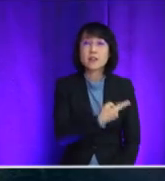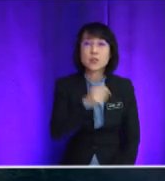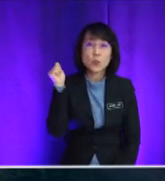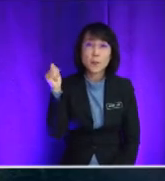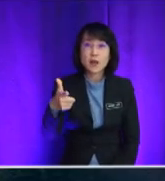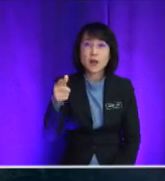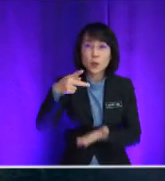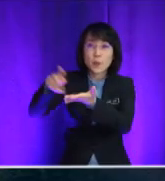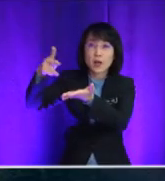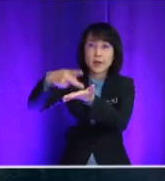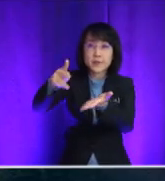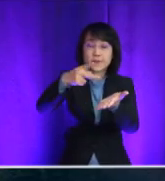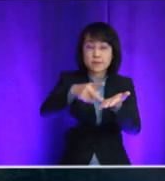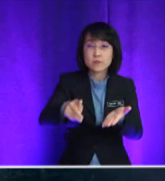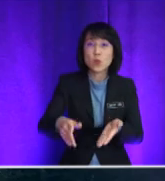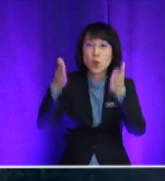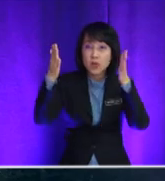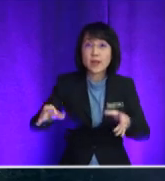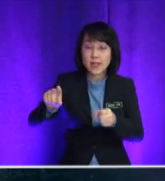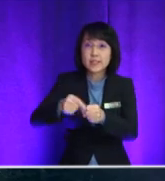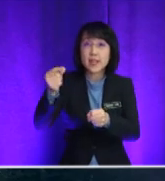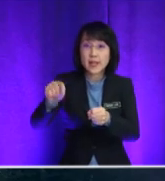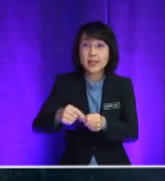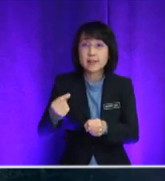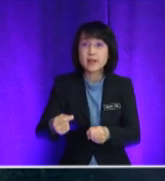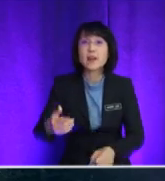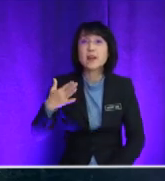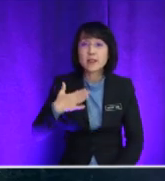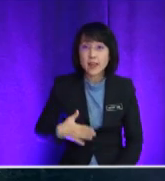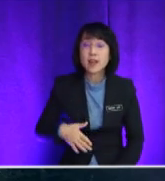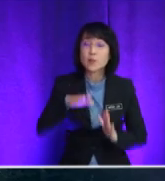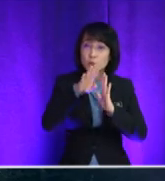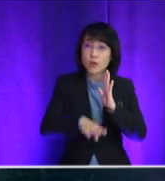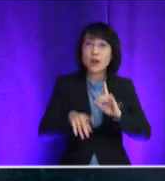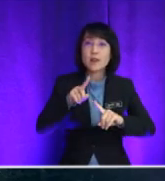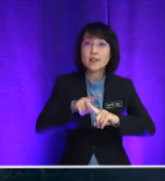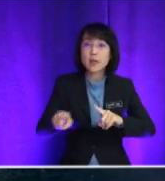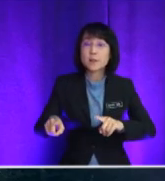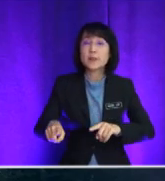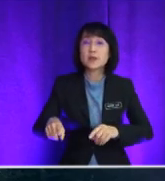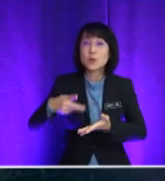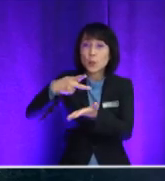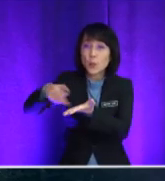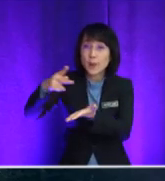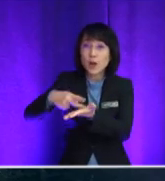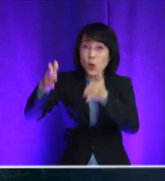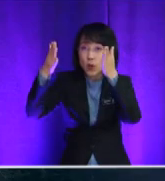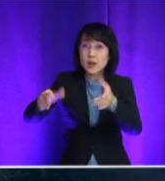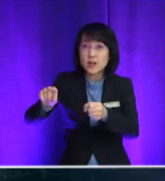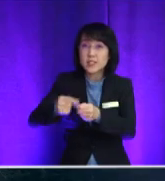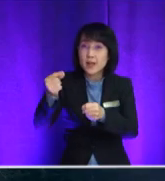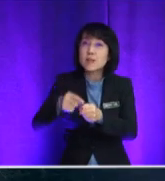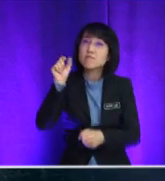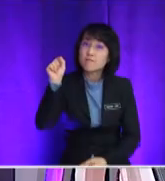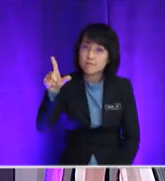upah eee bukan jahit sebenarnya lebih murah daripada upah tukang jahit Nah jadi